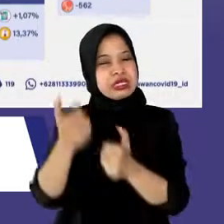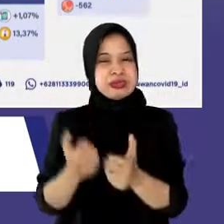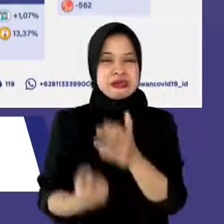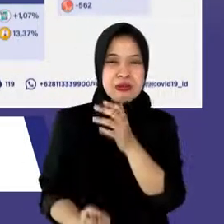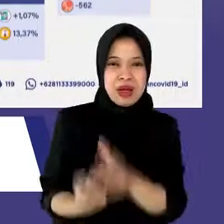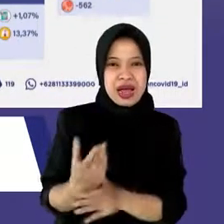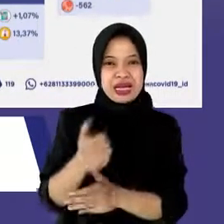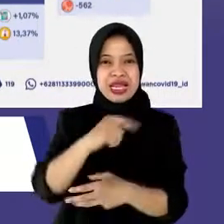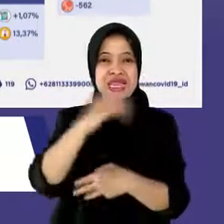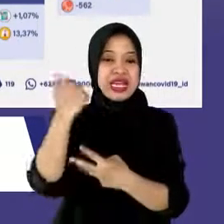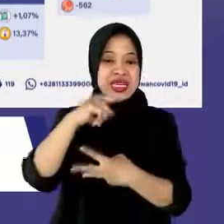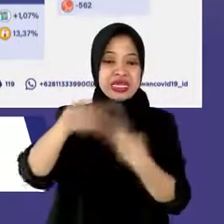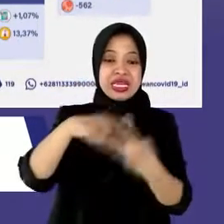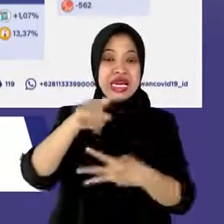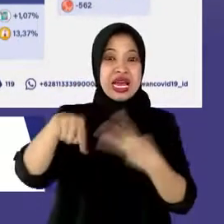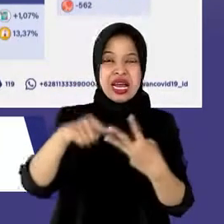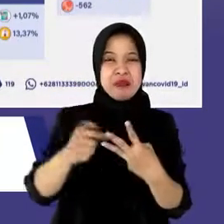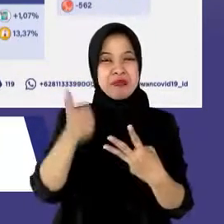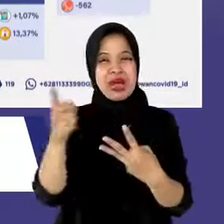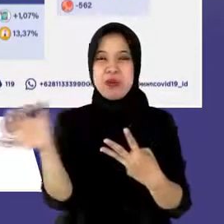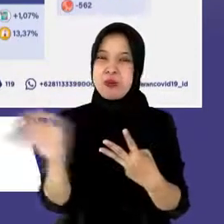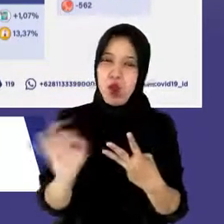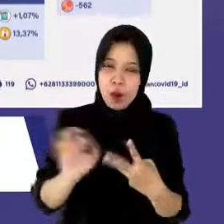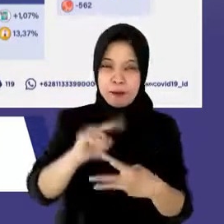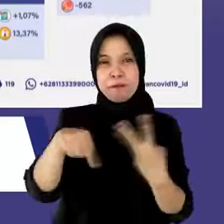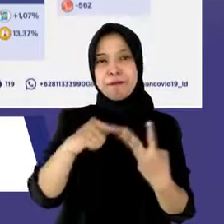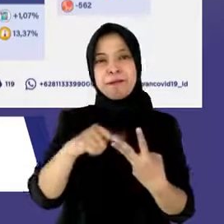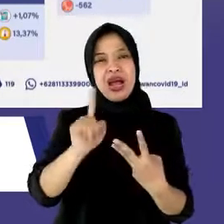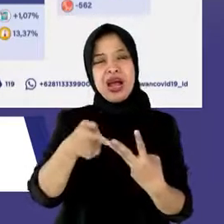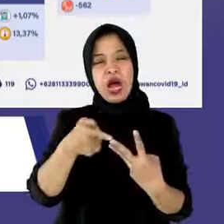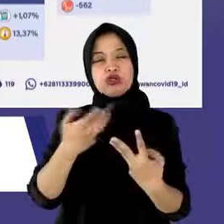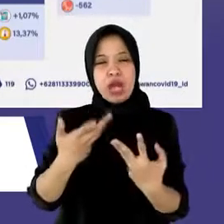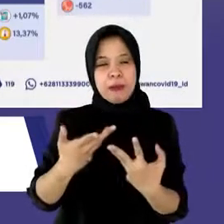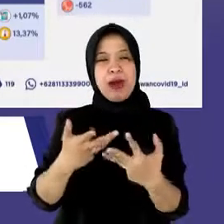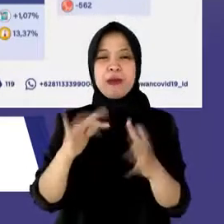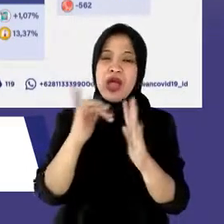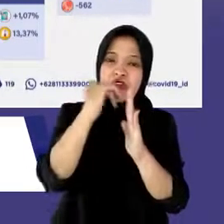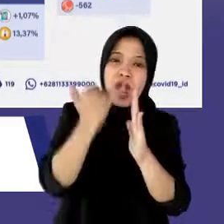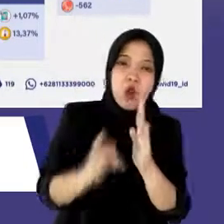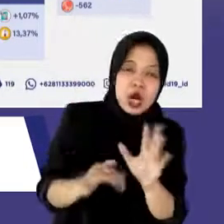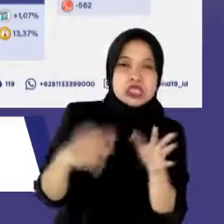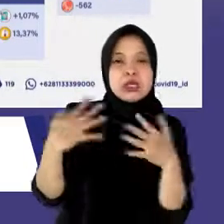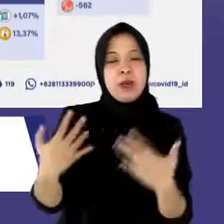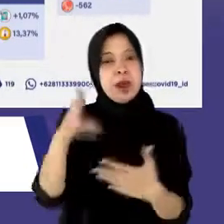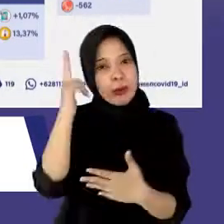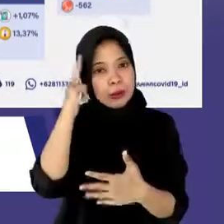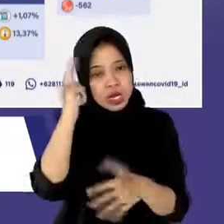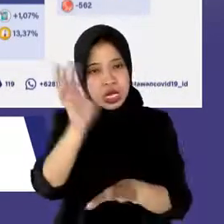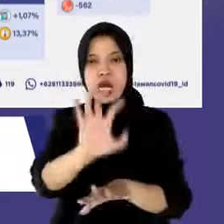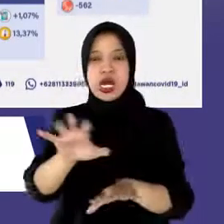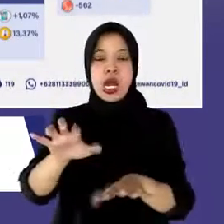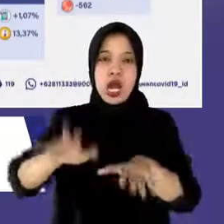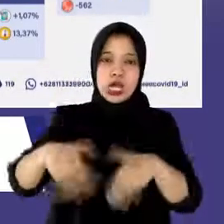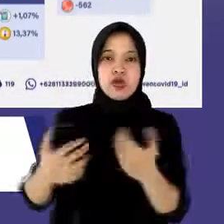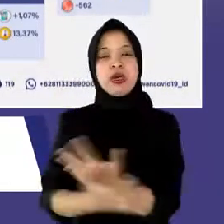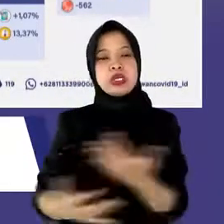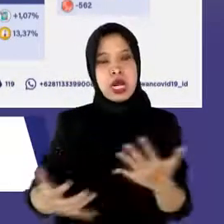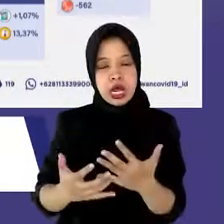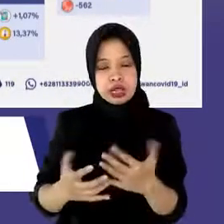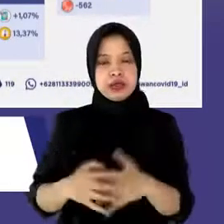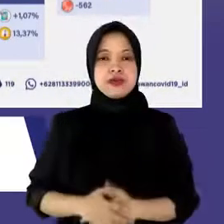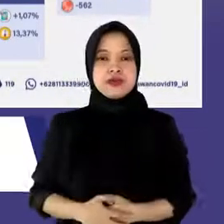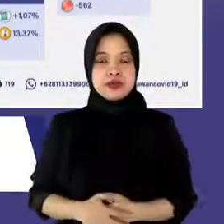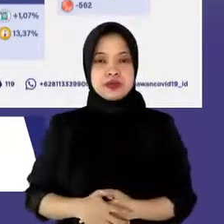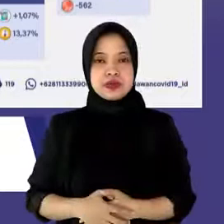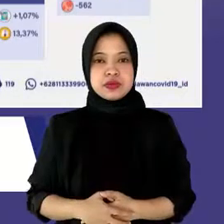berbagai aspek di tiga provinsi yang telah saya sampaikan ini perlu dijadikan bahan refleksi bagi pemerintah daerah dan masyarakatnya